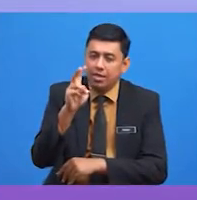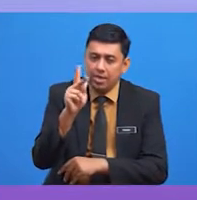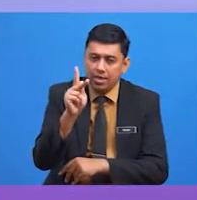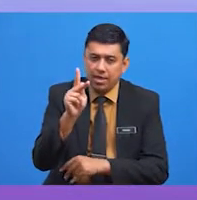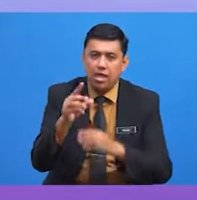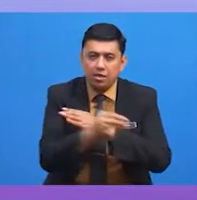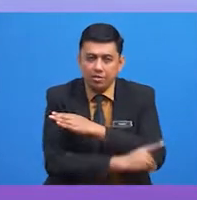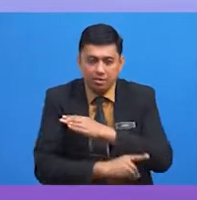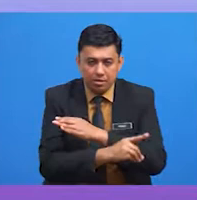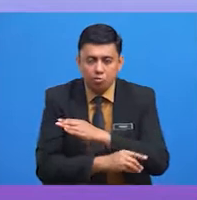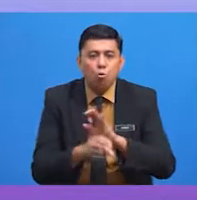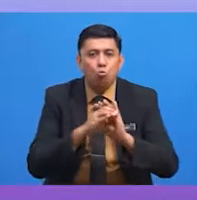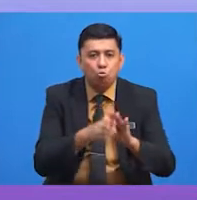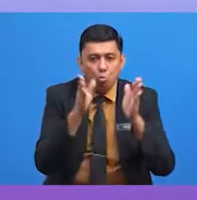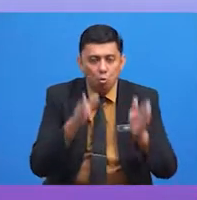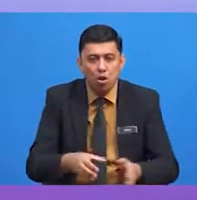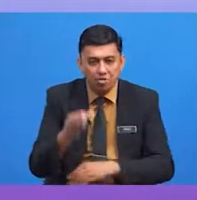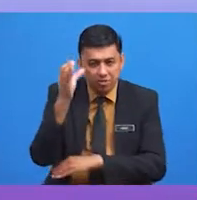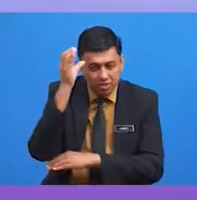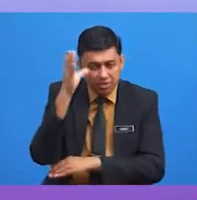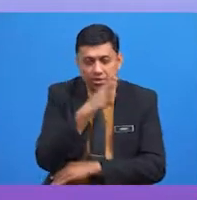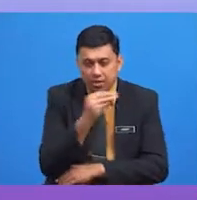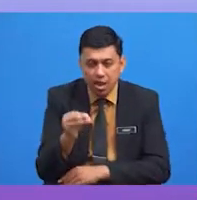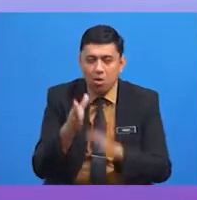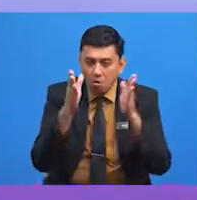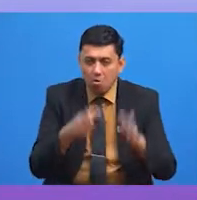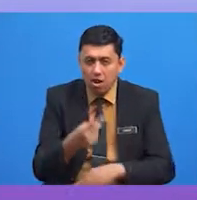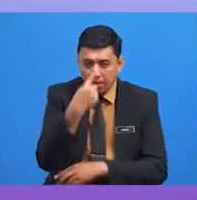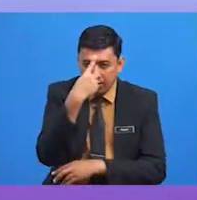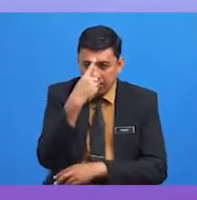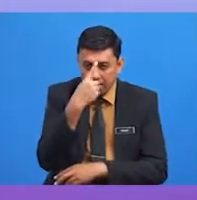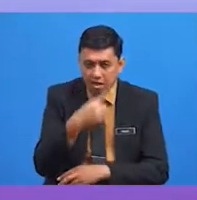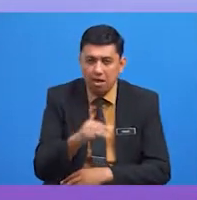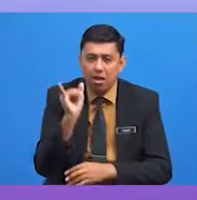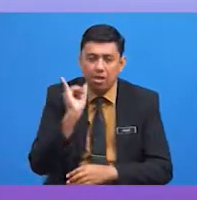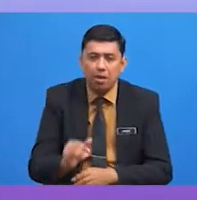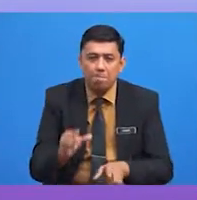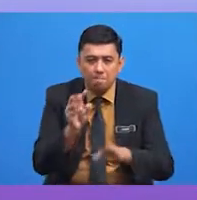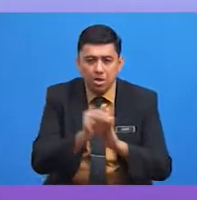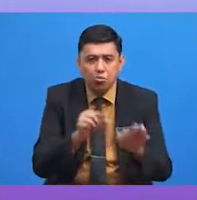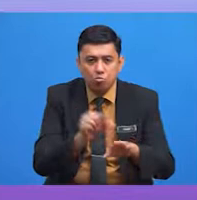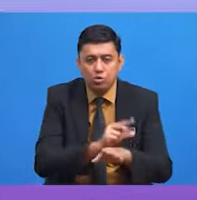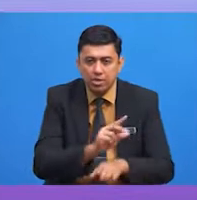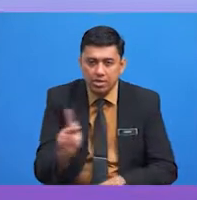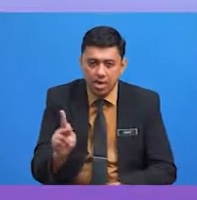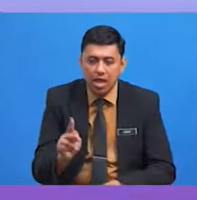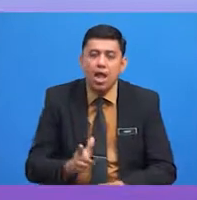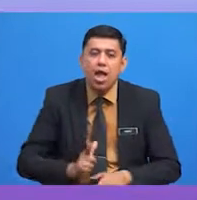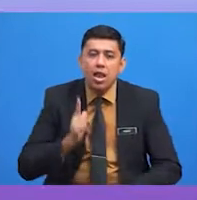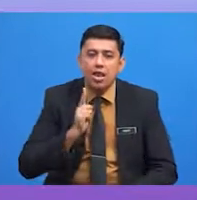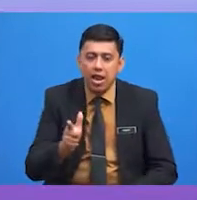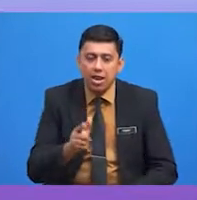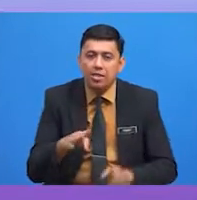Contoh, orang Cina dan orang India yang menggunakan laras